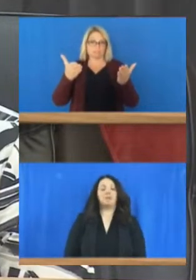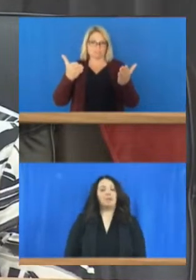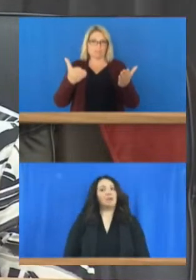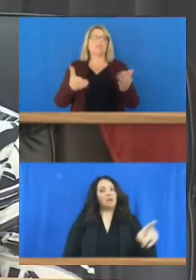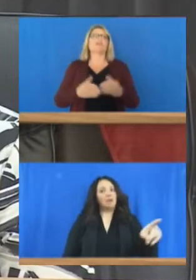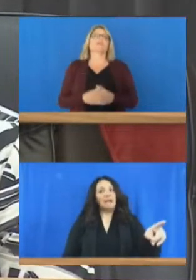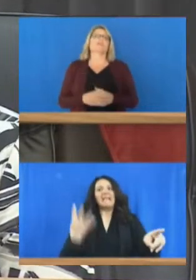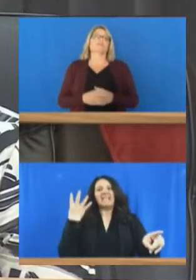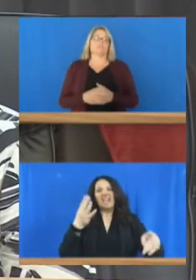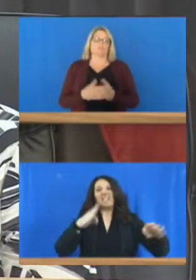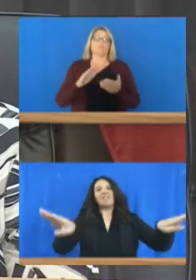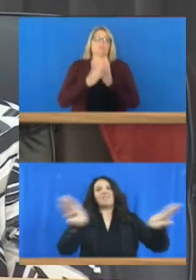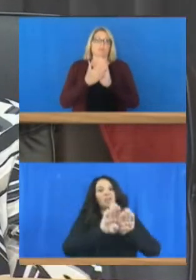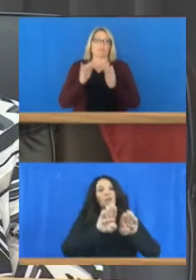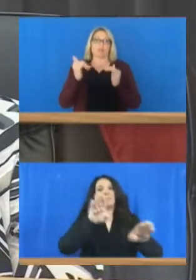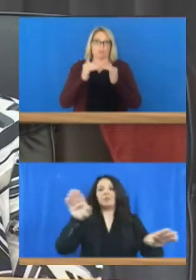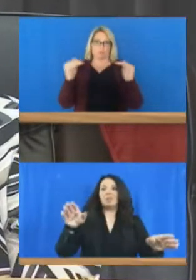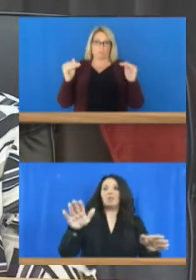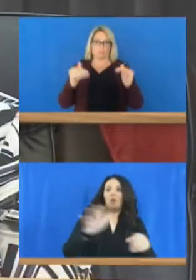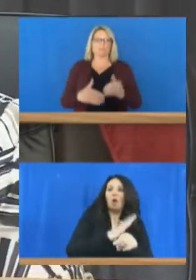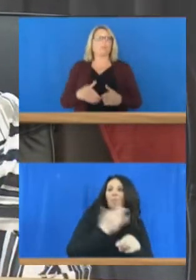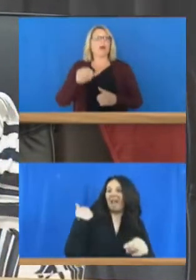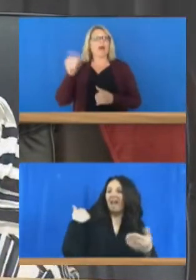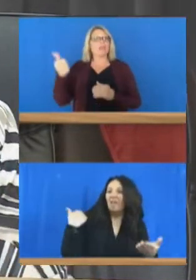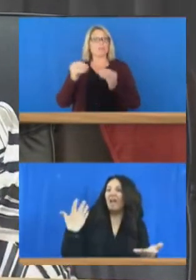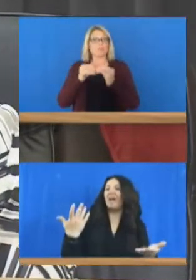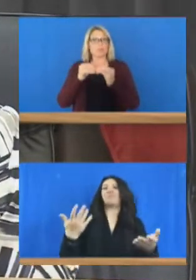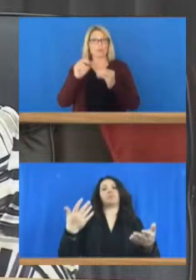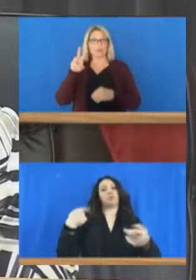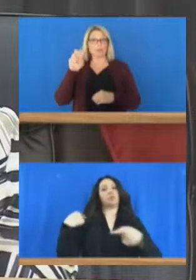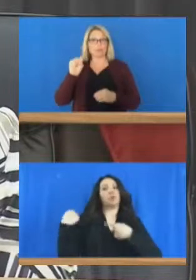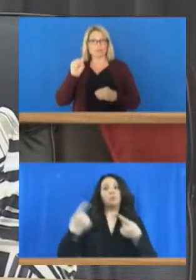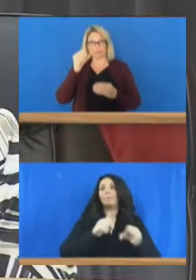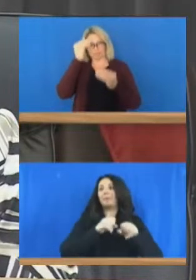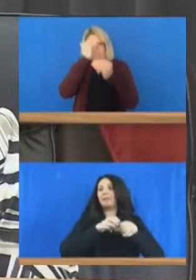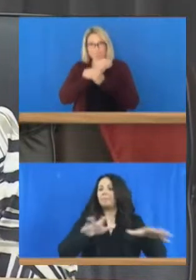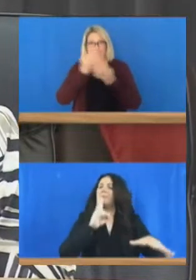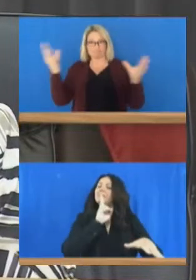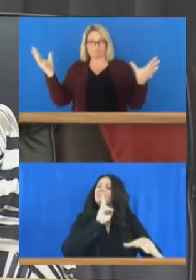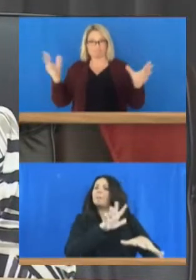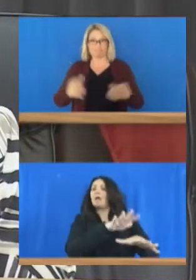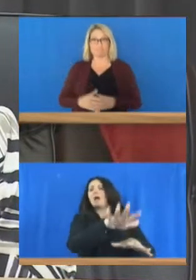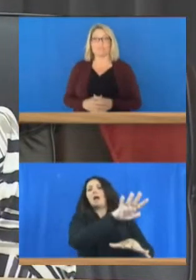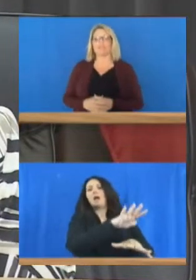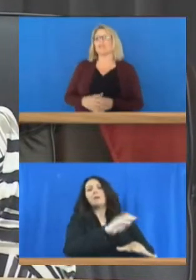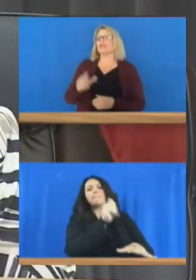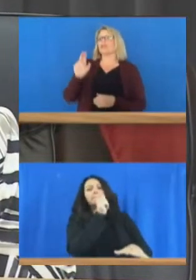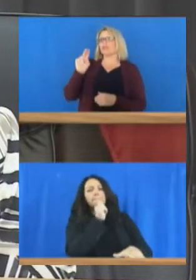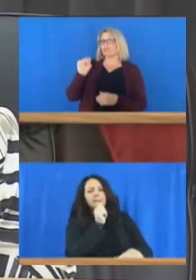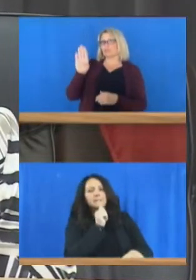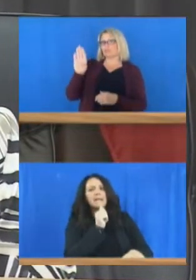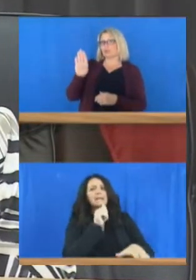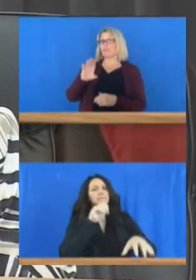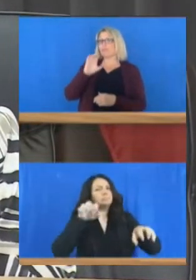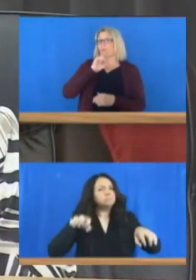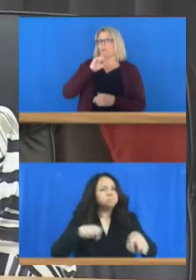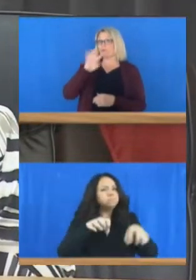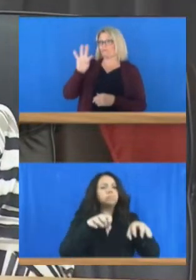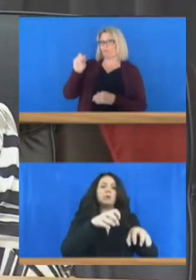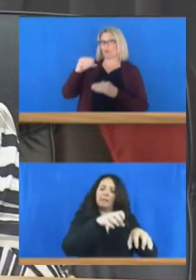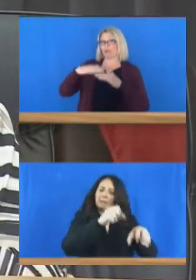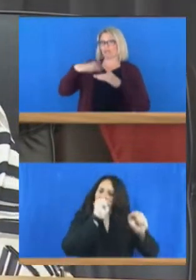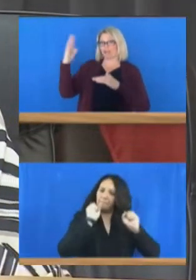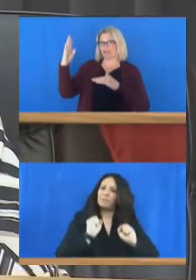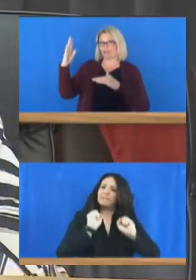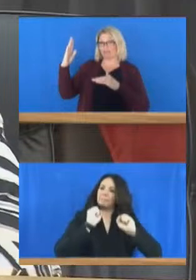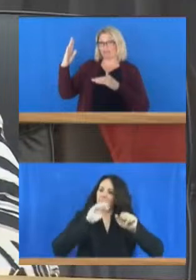par les réseaux de santé Horizon et Vitalité. Toutes les personnes de plus de 12 ans qui ont au moins 2 problèmes de santé chronique sont